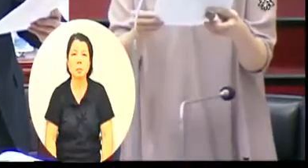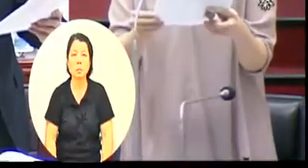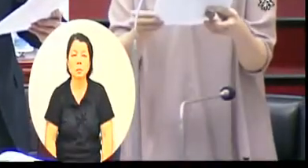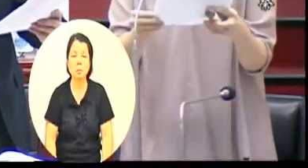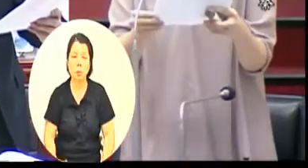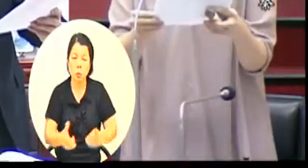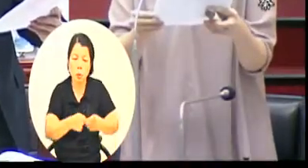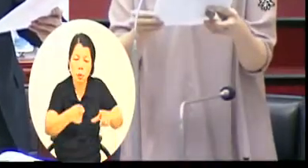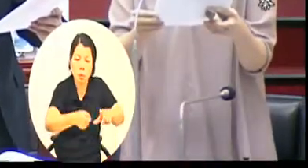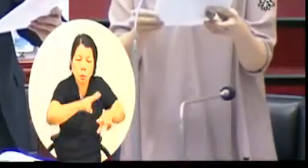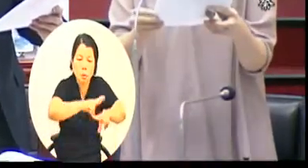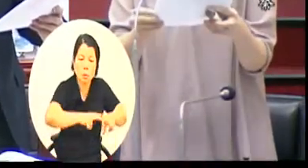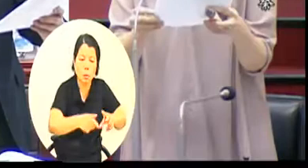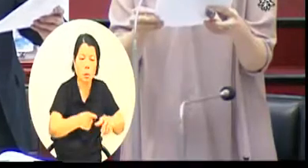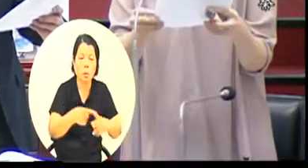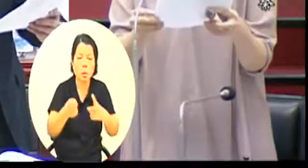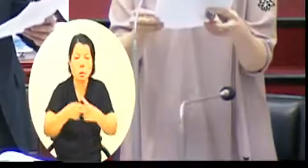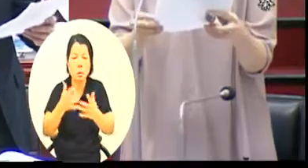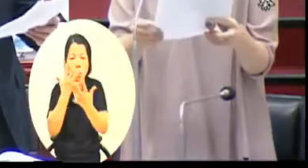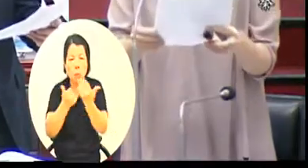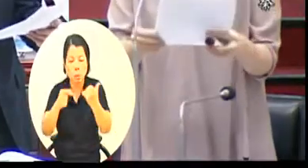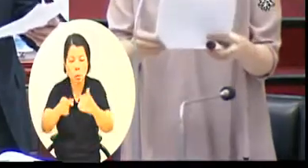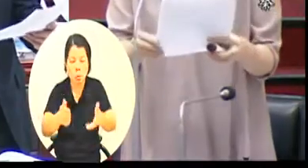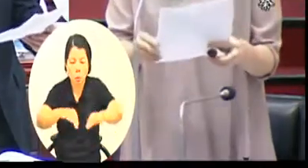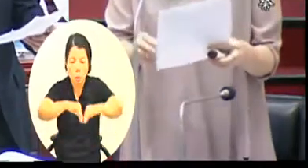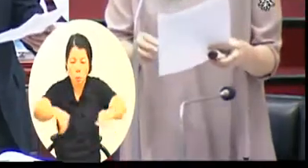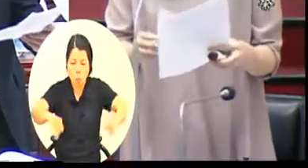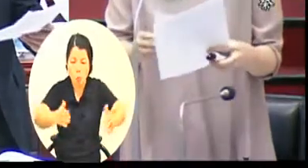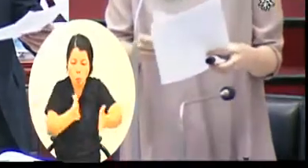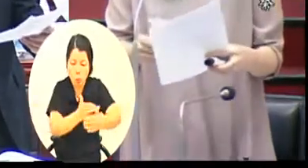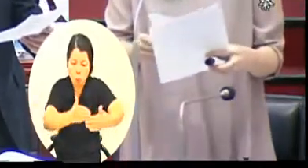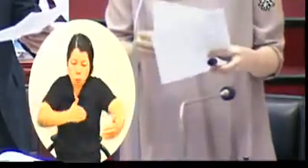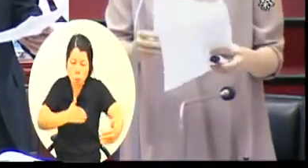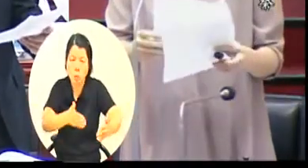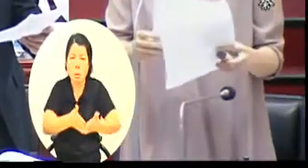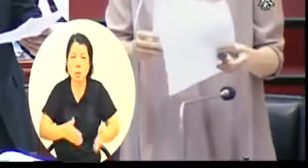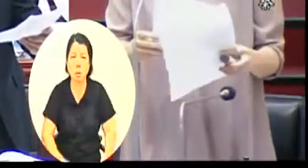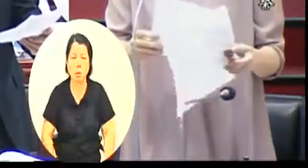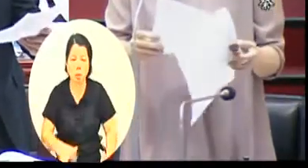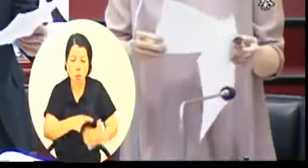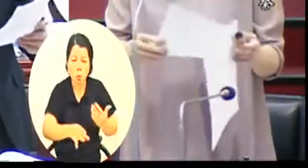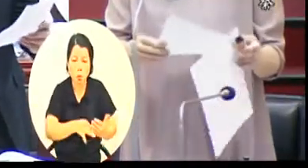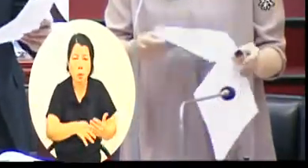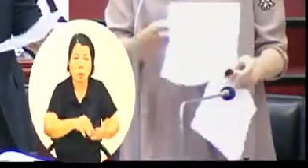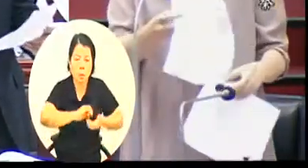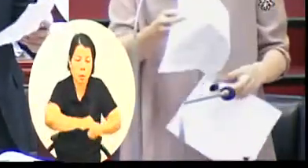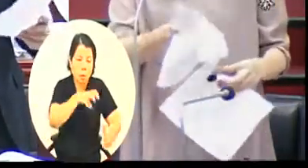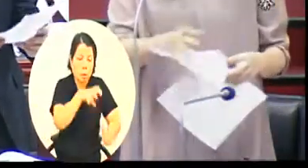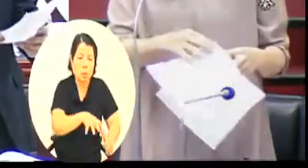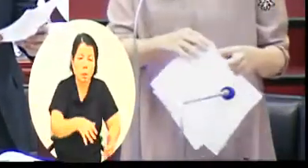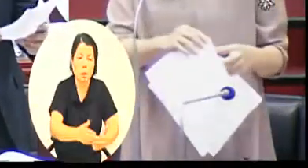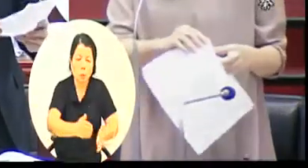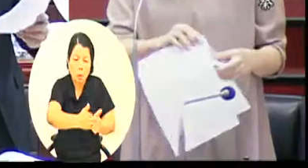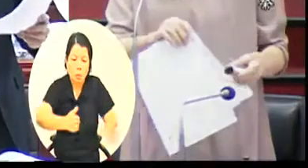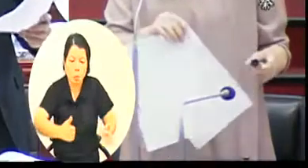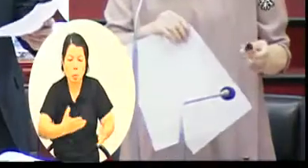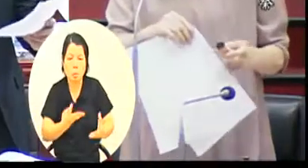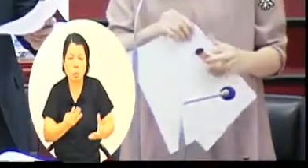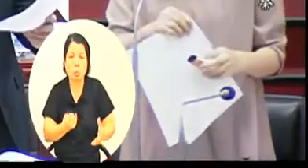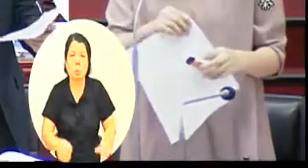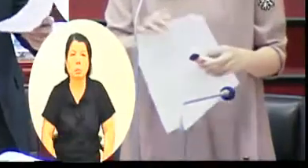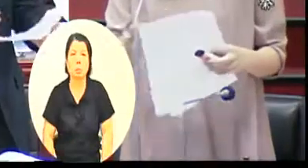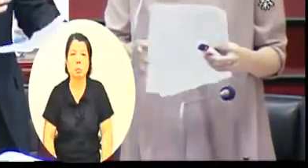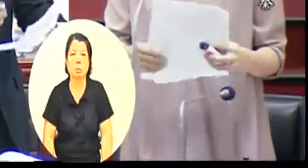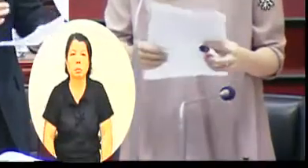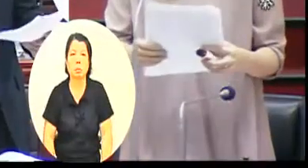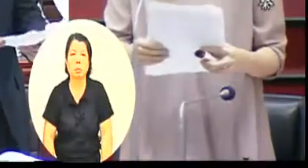么公共设施或小学什么要有一定的距离，但是它并没有去规范说它跟住宅区之间的距离是什么。是要有这个